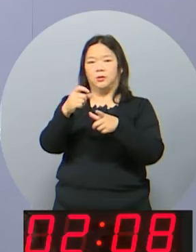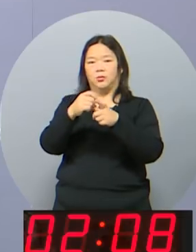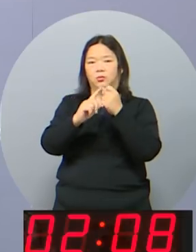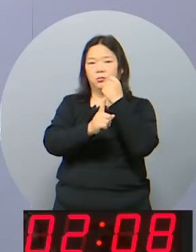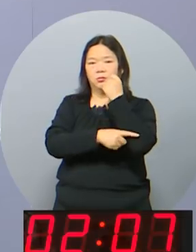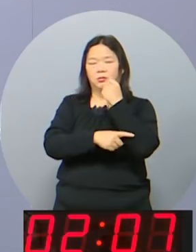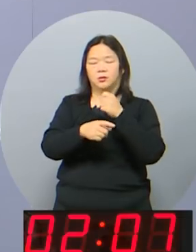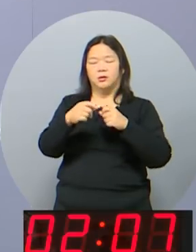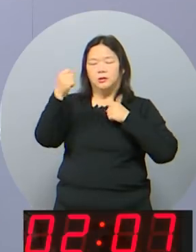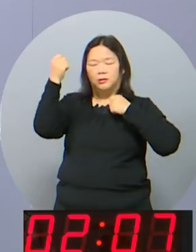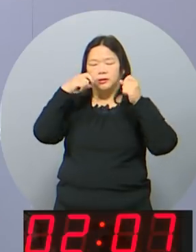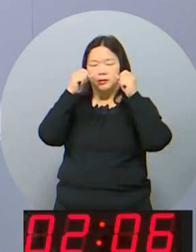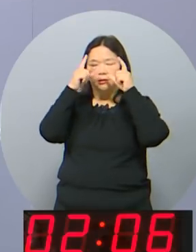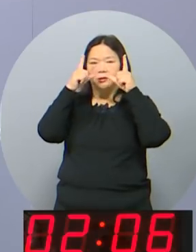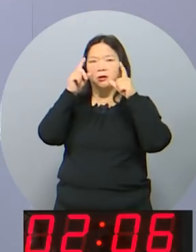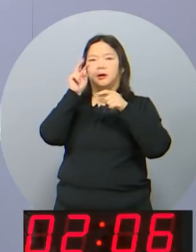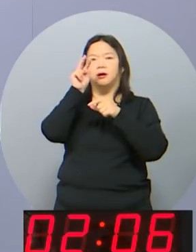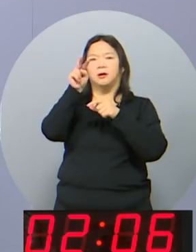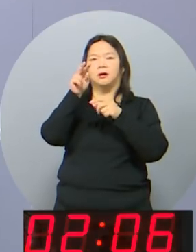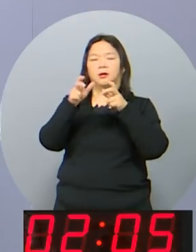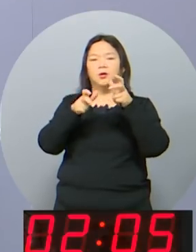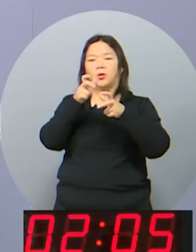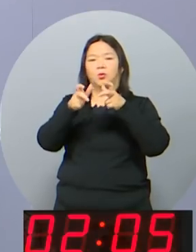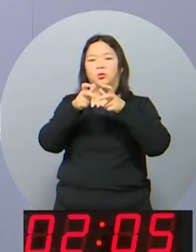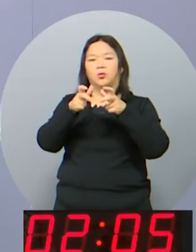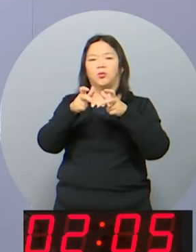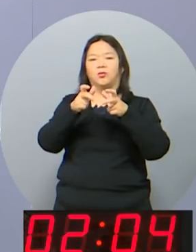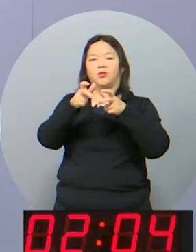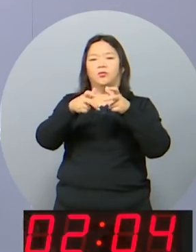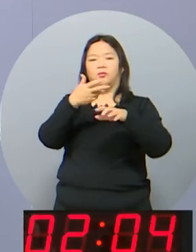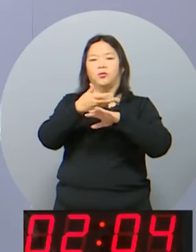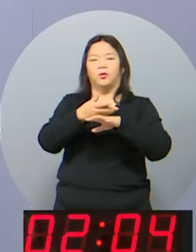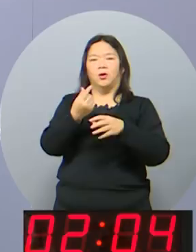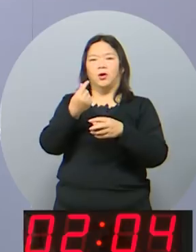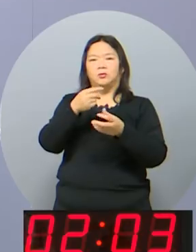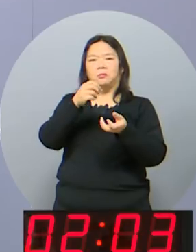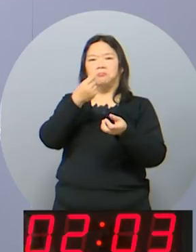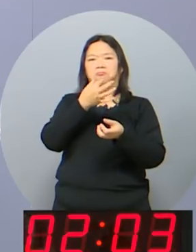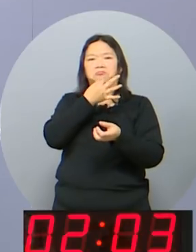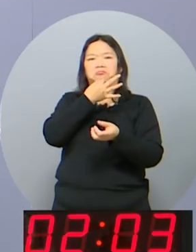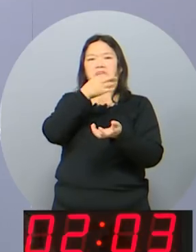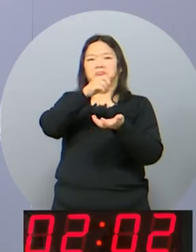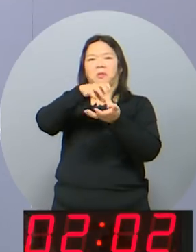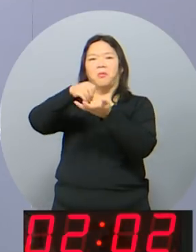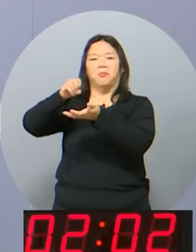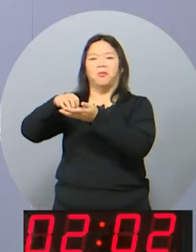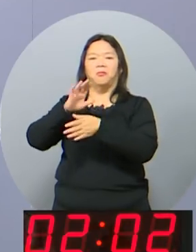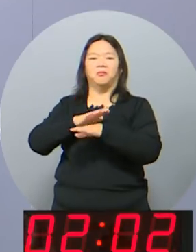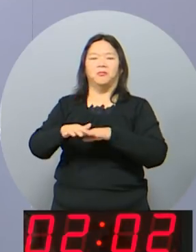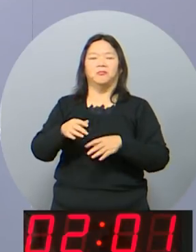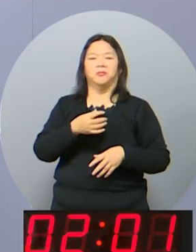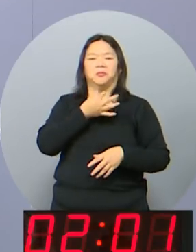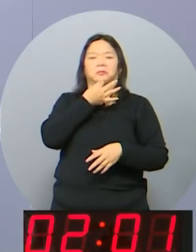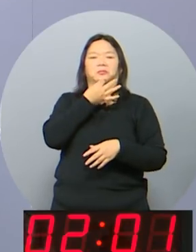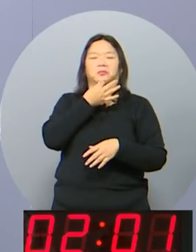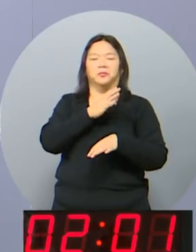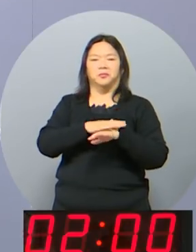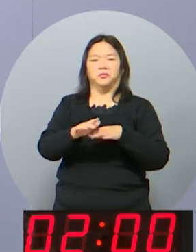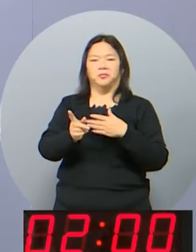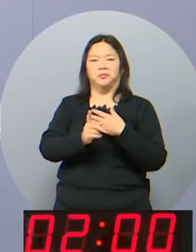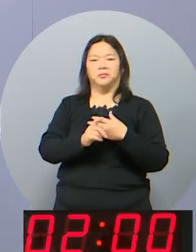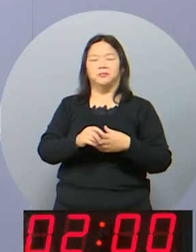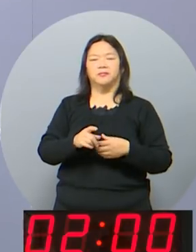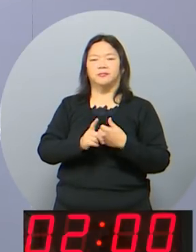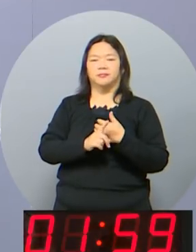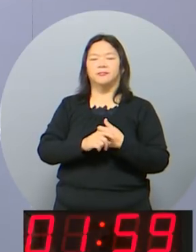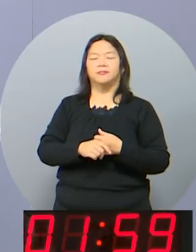以当我们醒来的时候，看到的是好像几颗不定时的炸弹。所以我也要求我们台